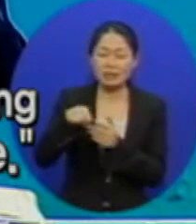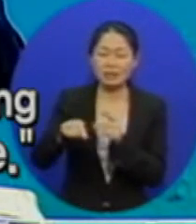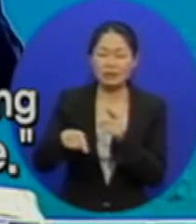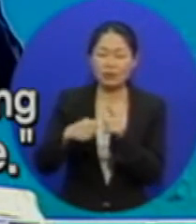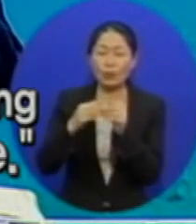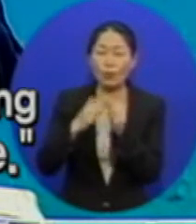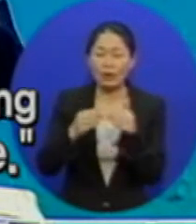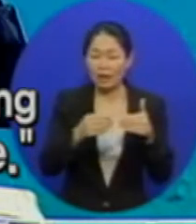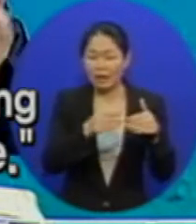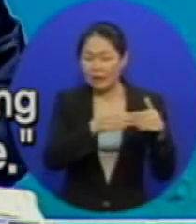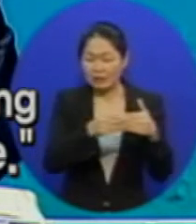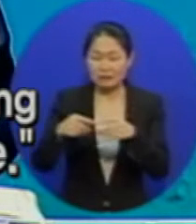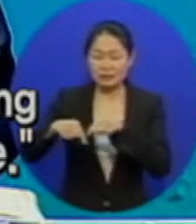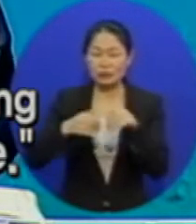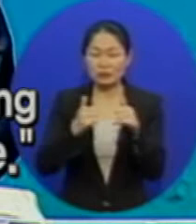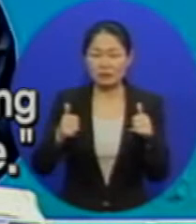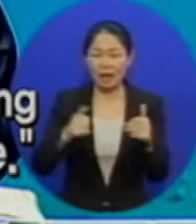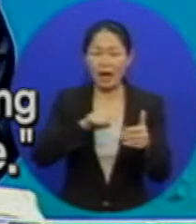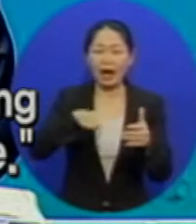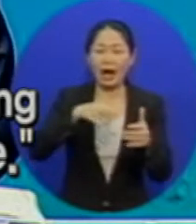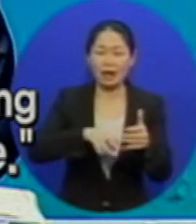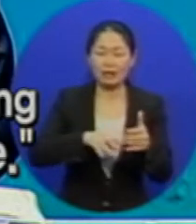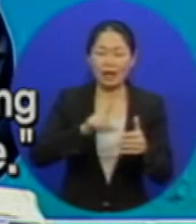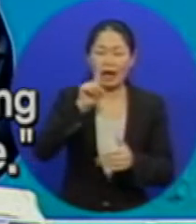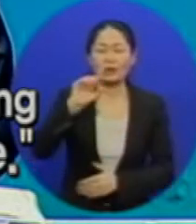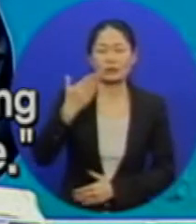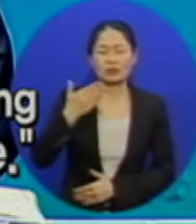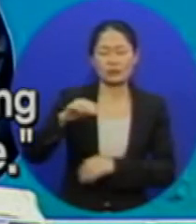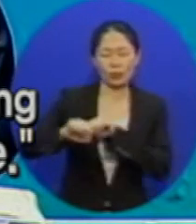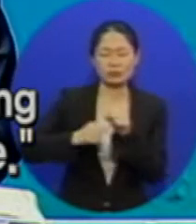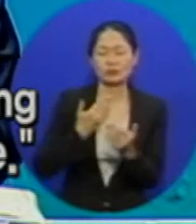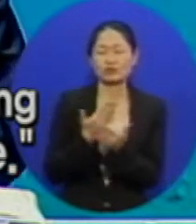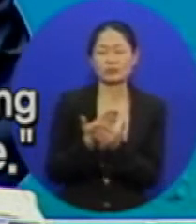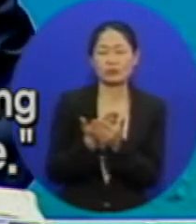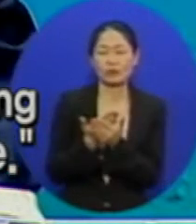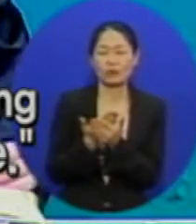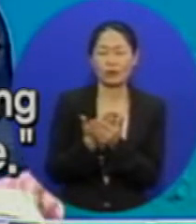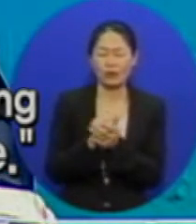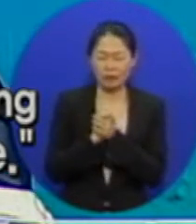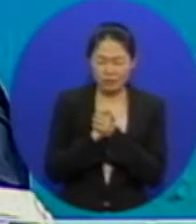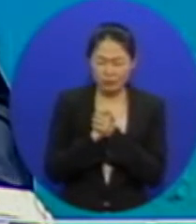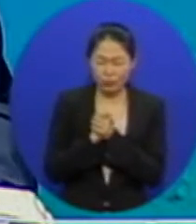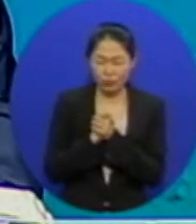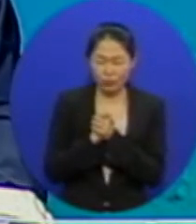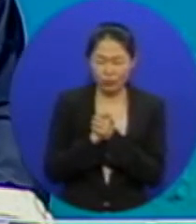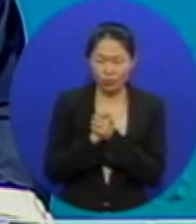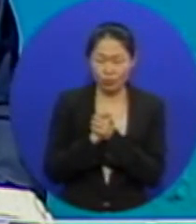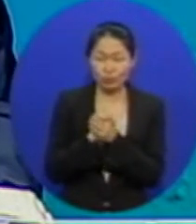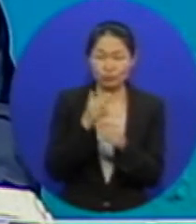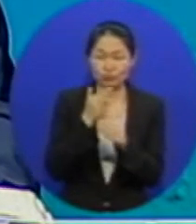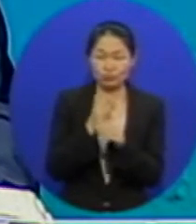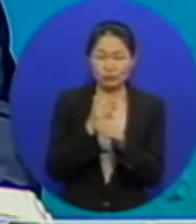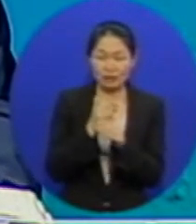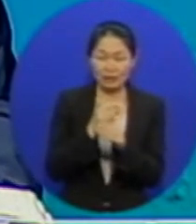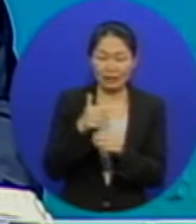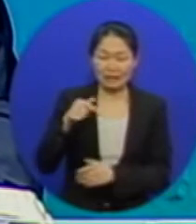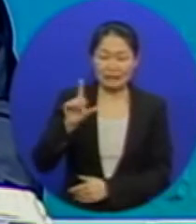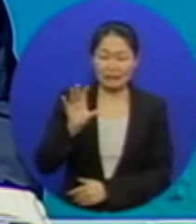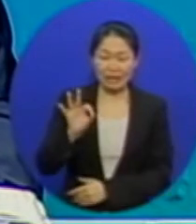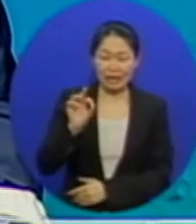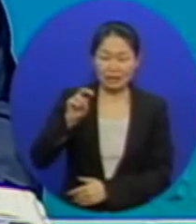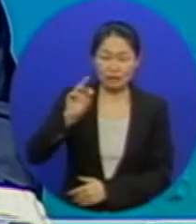지도자들 안에 하나 되는 역사를 주옵소서 라고 기도하는 데 이 강요 문